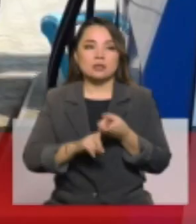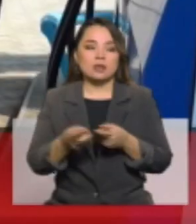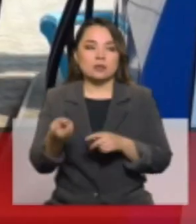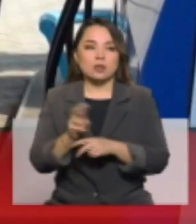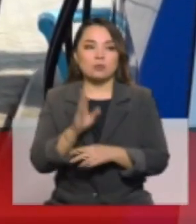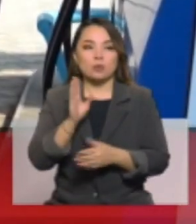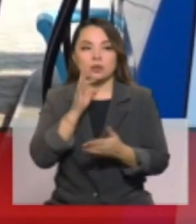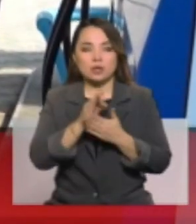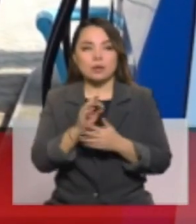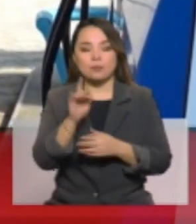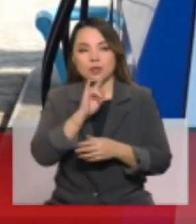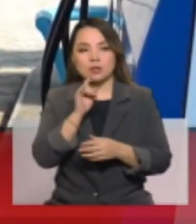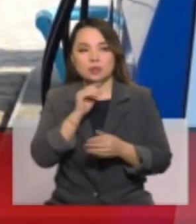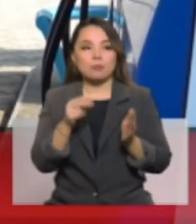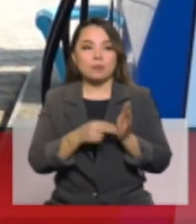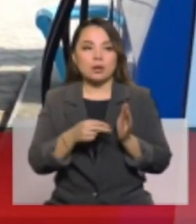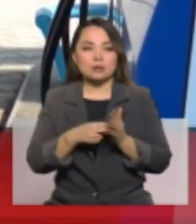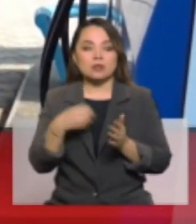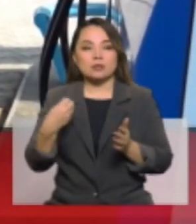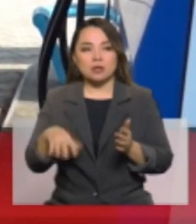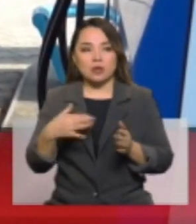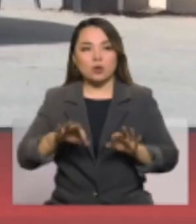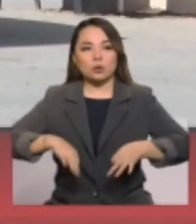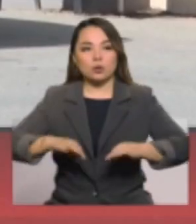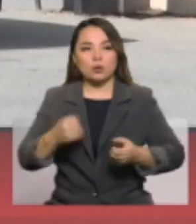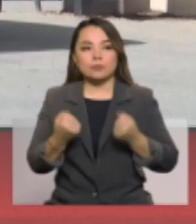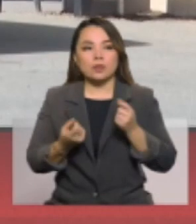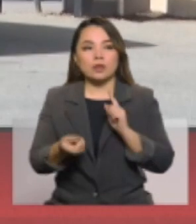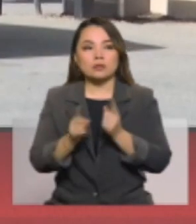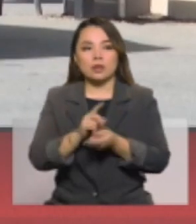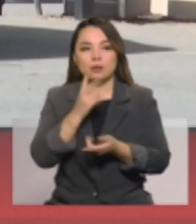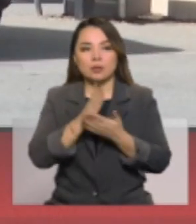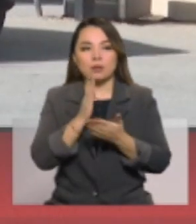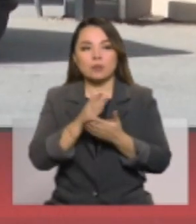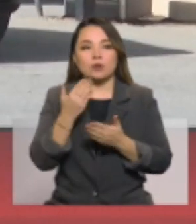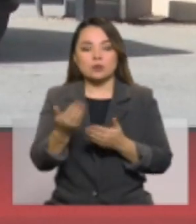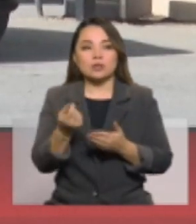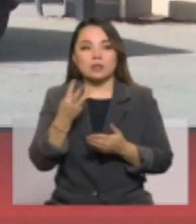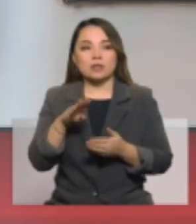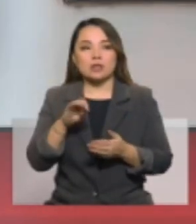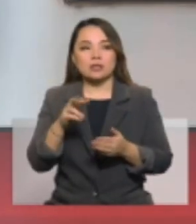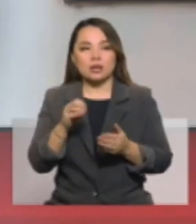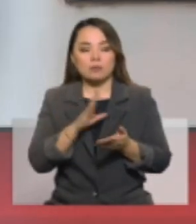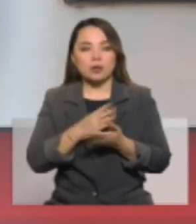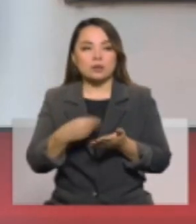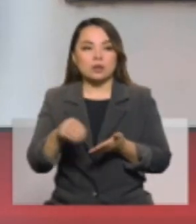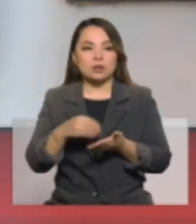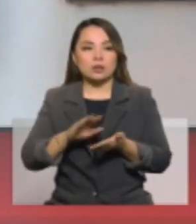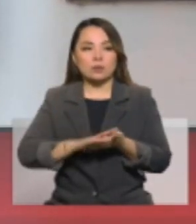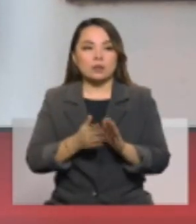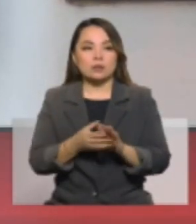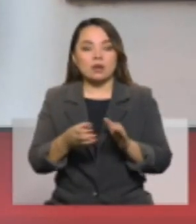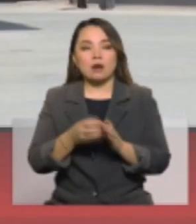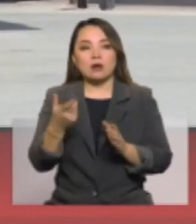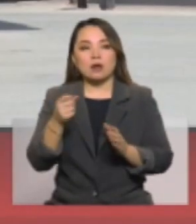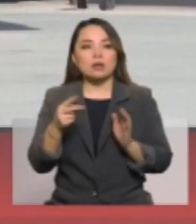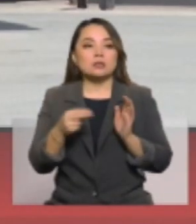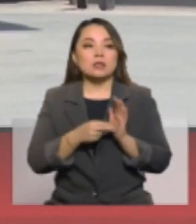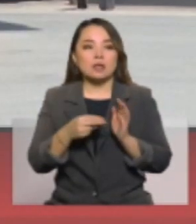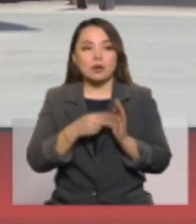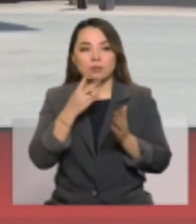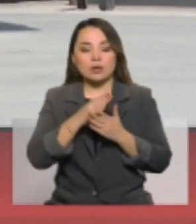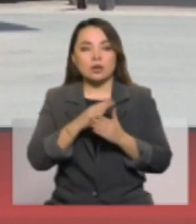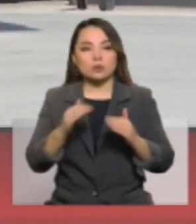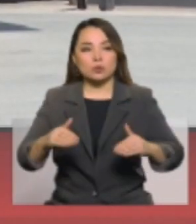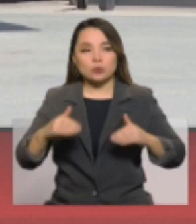біз. Бензин бағасын қымбатсынып, көлігін көгілдір отынға ауыстырғандар енді оны қанша теңгеге сатып алмақ? Газ бағасының өсуі